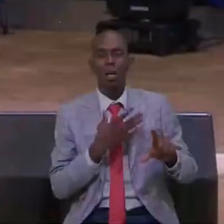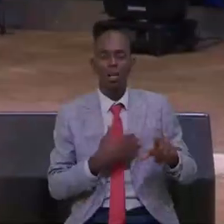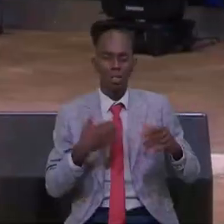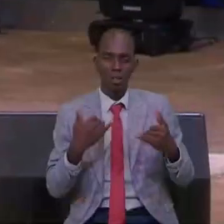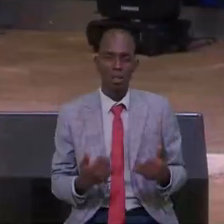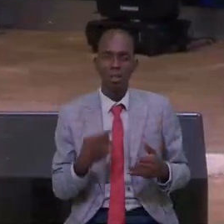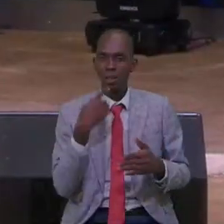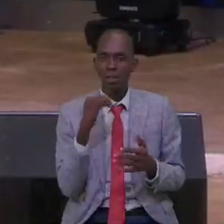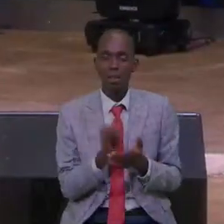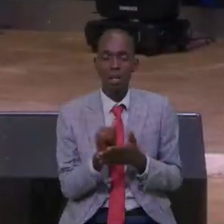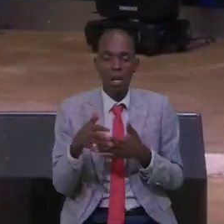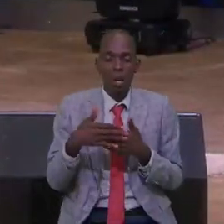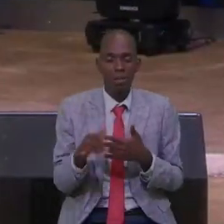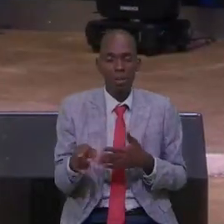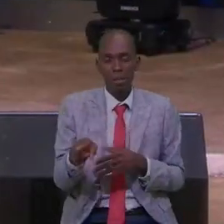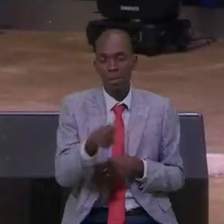après qu'ils